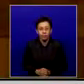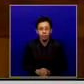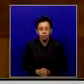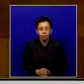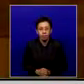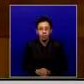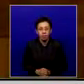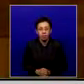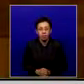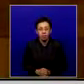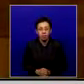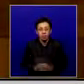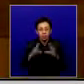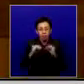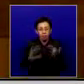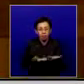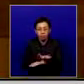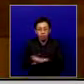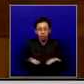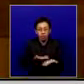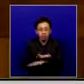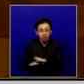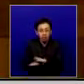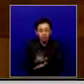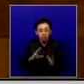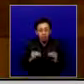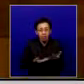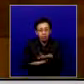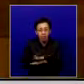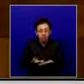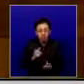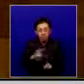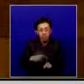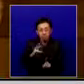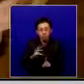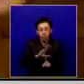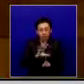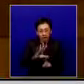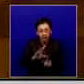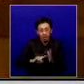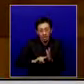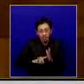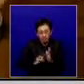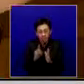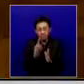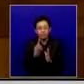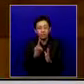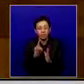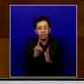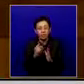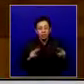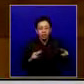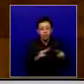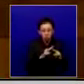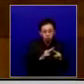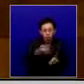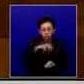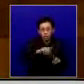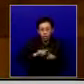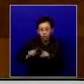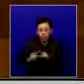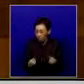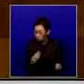มาเขาก็ประชุมหารือกันตั้งใจว่าประมาณวันที่5มิถุนาก็จะเริ่มรับจากกระทรวงและหน่วยงานที่เกี่ยว